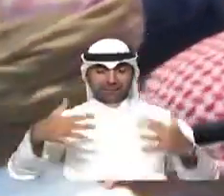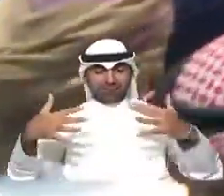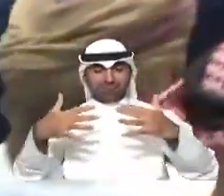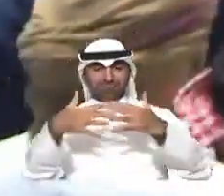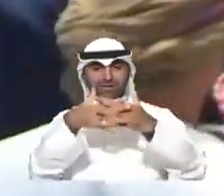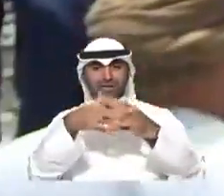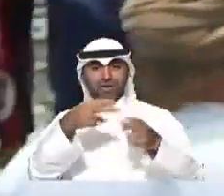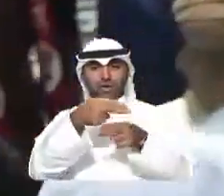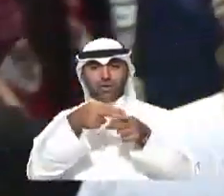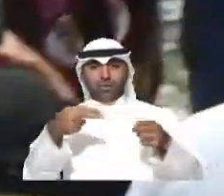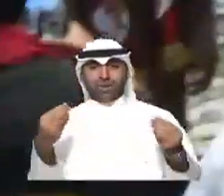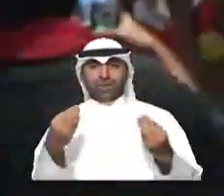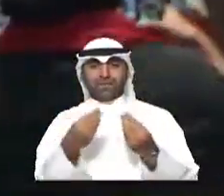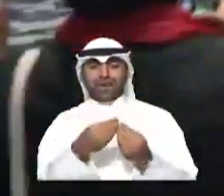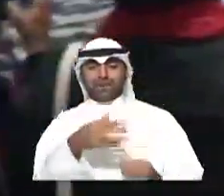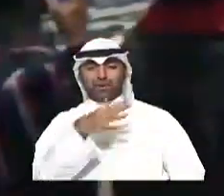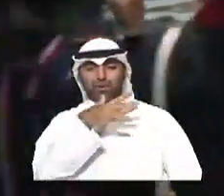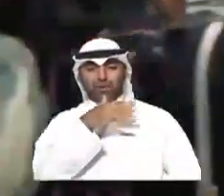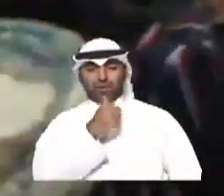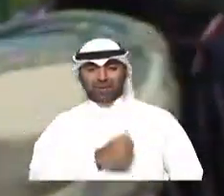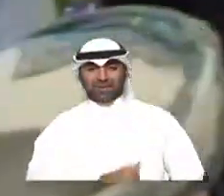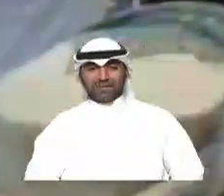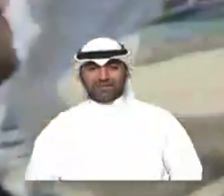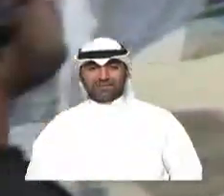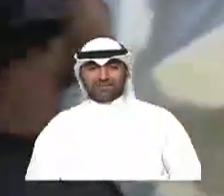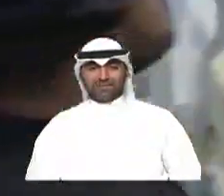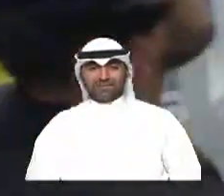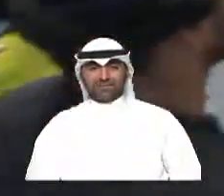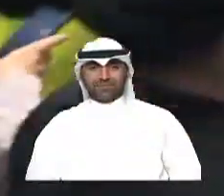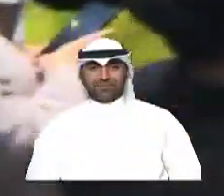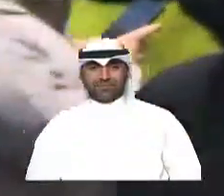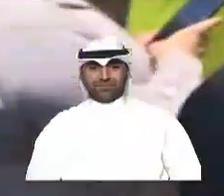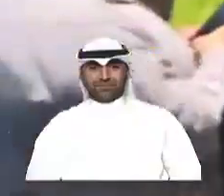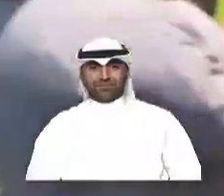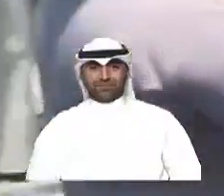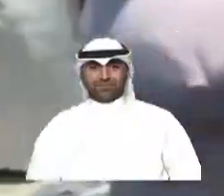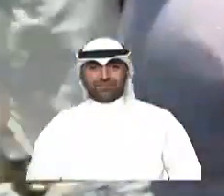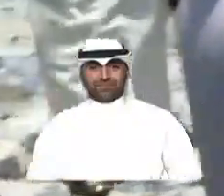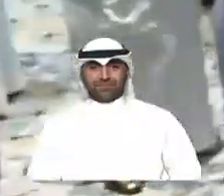والأخوة. سالم المانع، تلفزيون دولة الكويت.